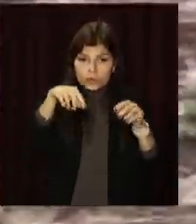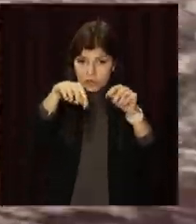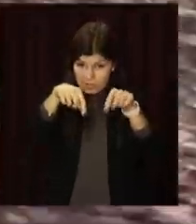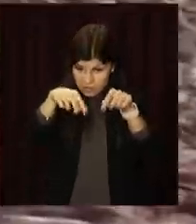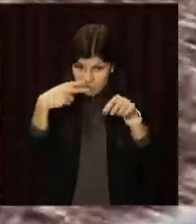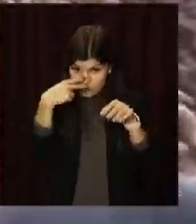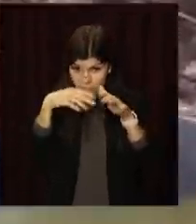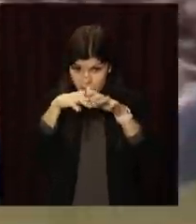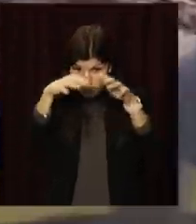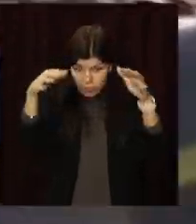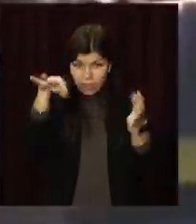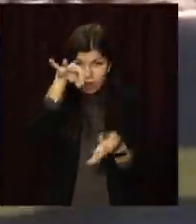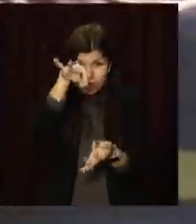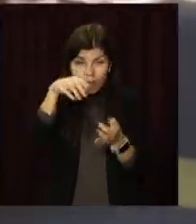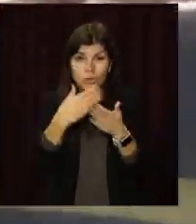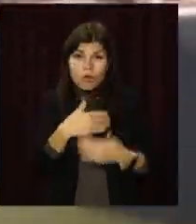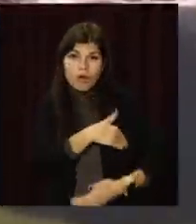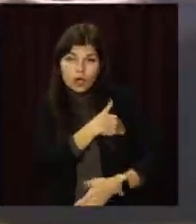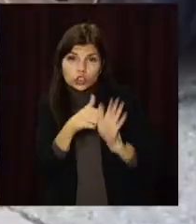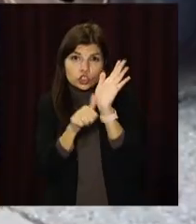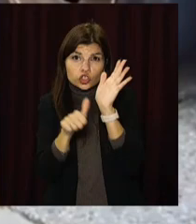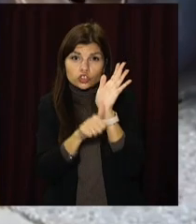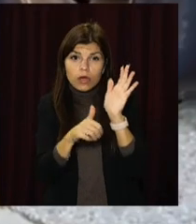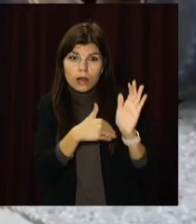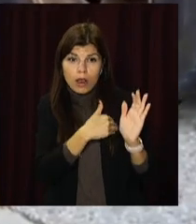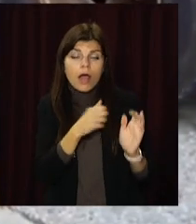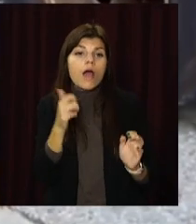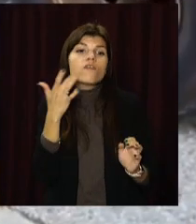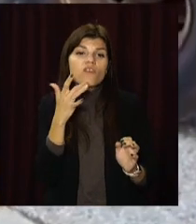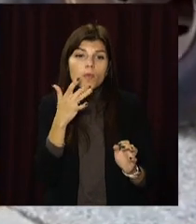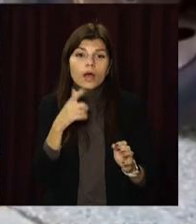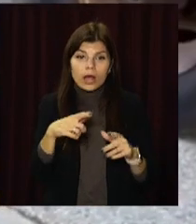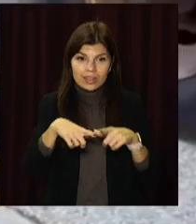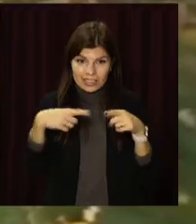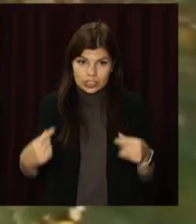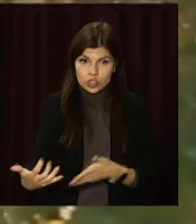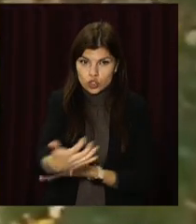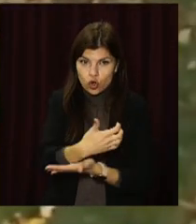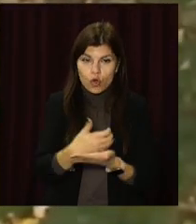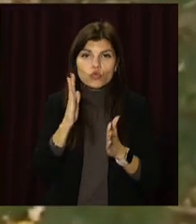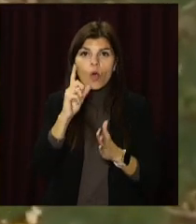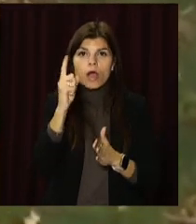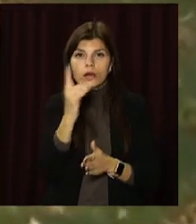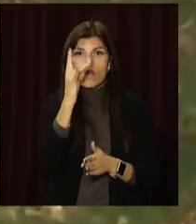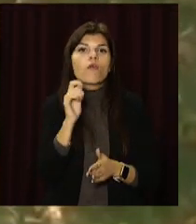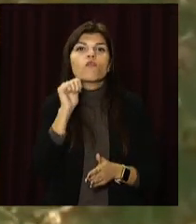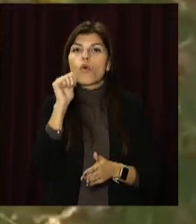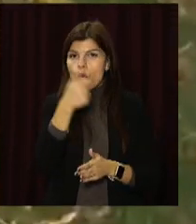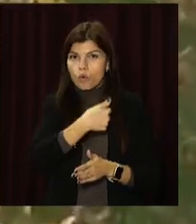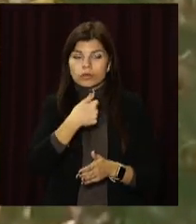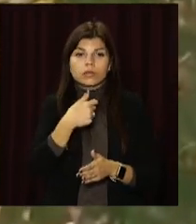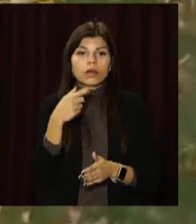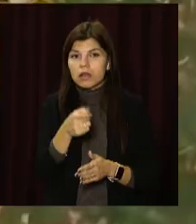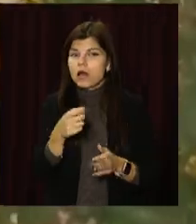температура у якій може досягати 60 градусів. А в Америці опале листя збирають тільки раз на рік. Його не палять,